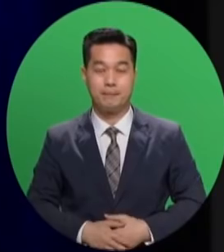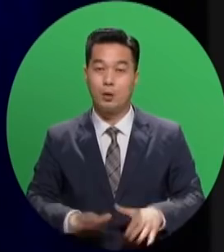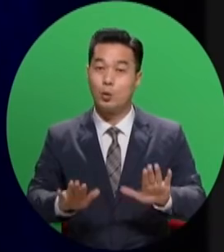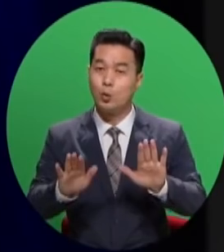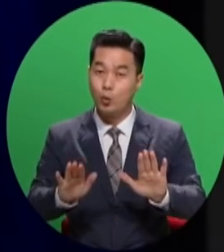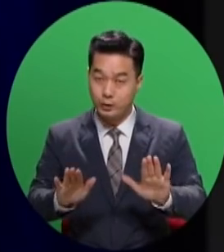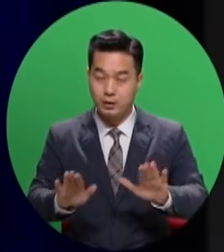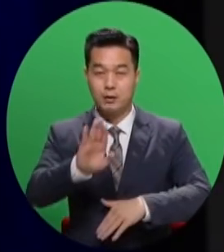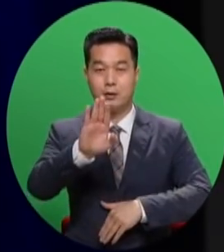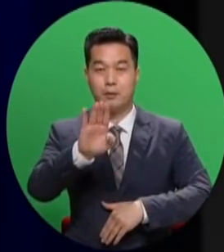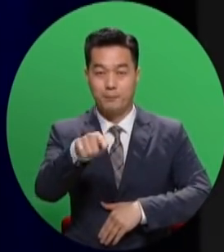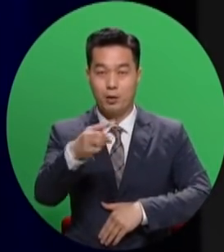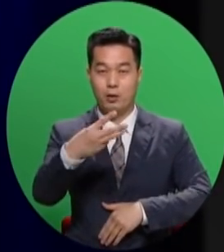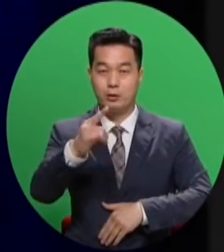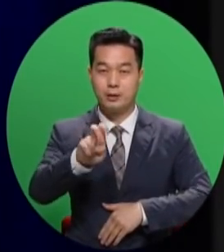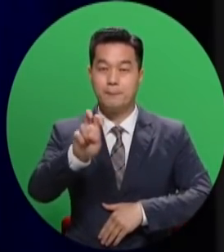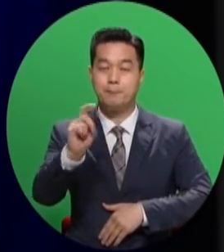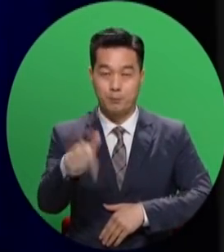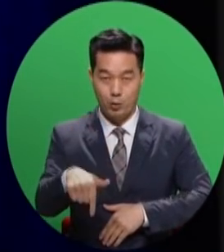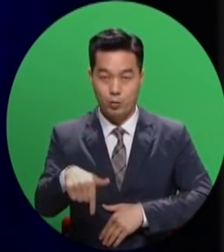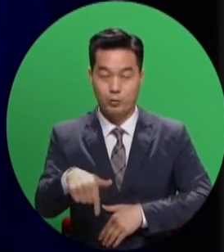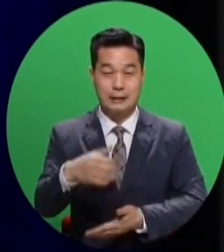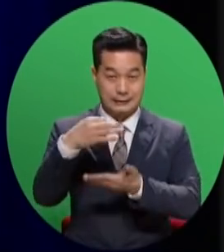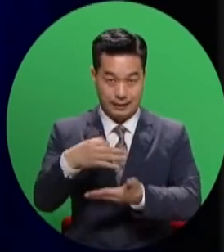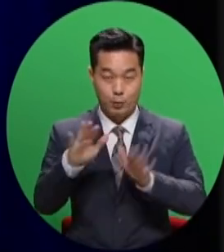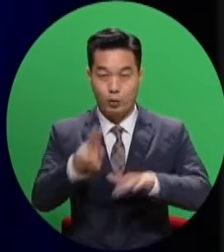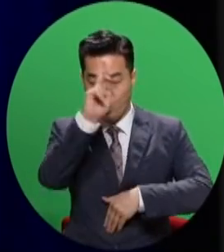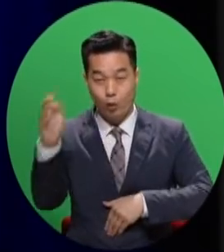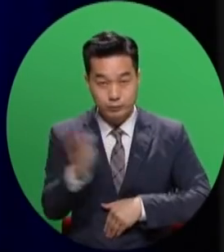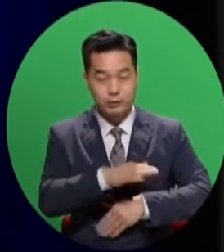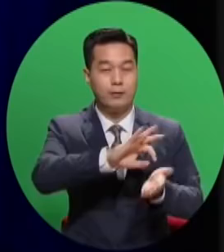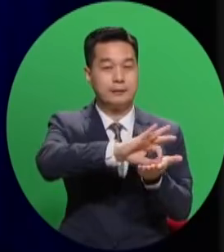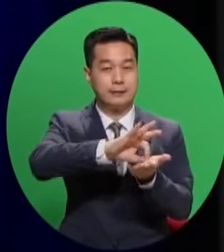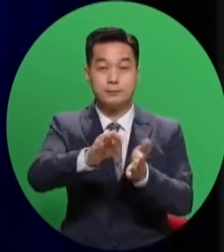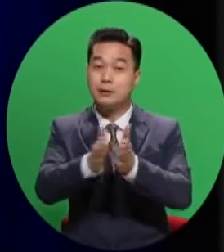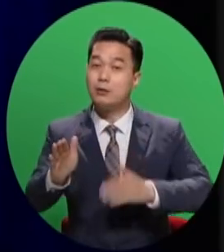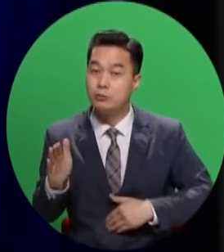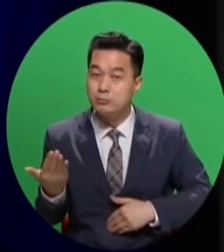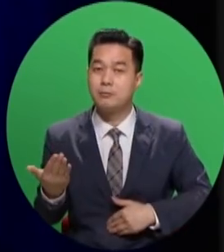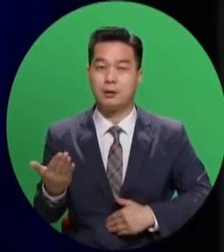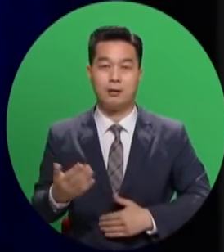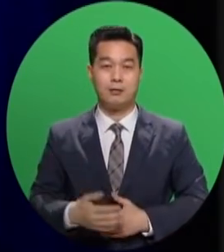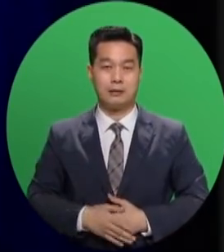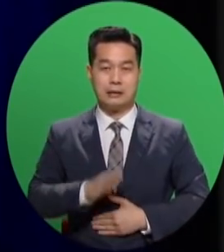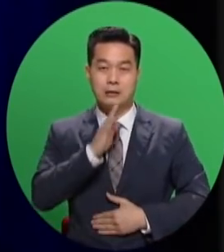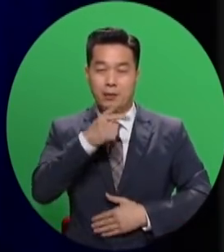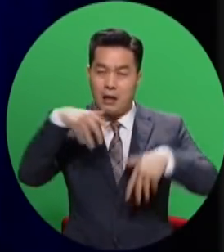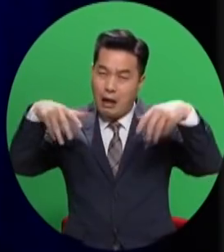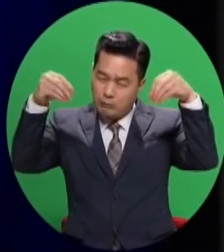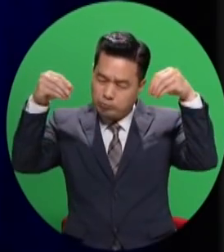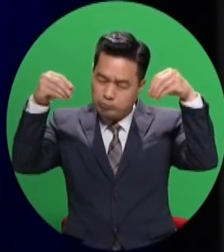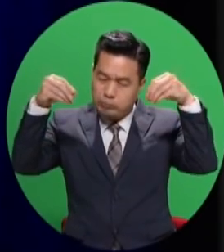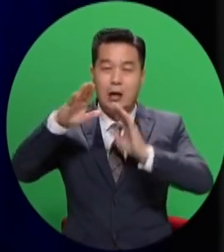버팀목 짜던 플러스가 아오 부터 지급되기 시작했습니다 아 정말로 가뭄의 단비와